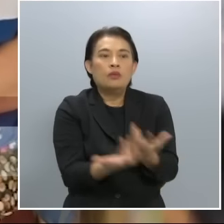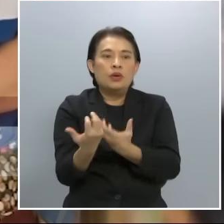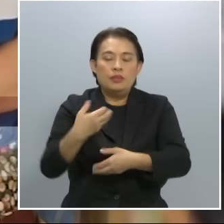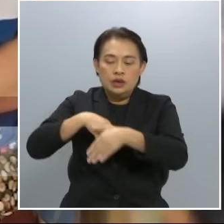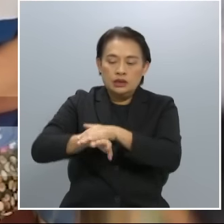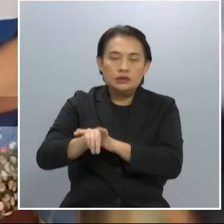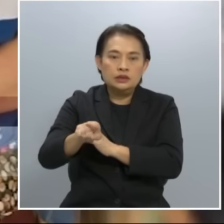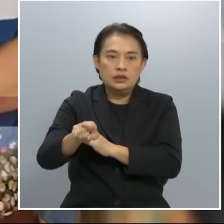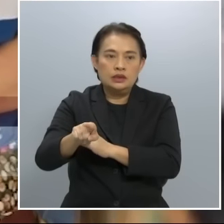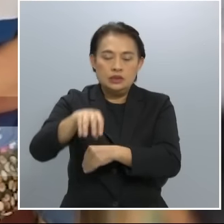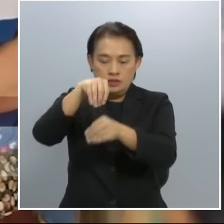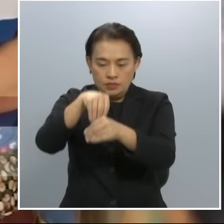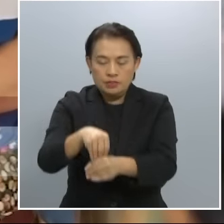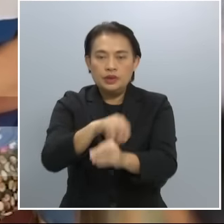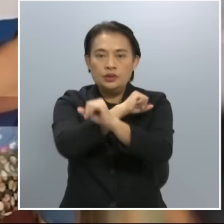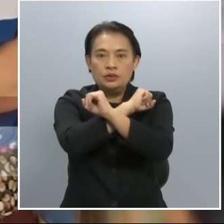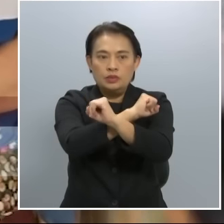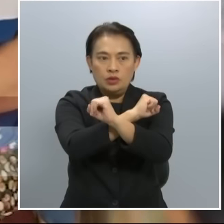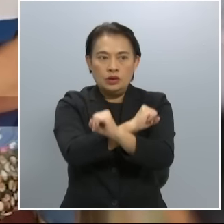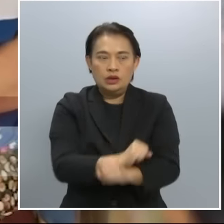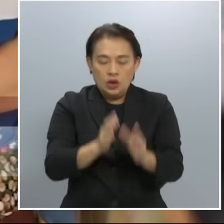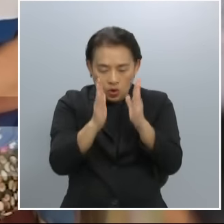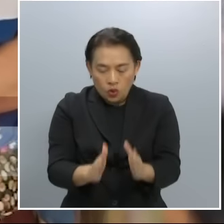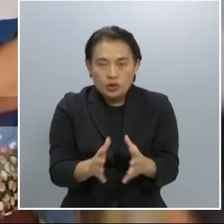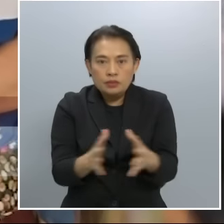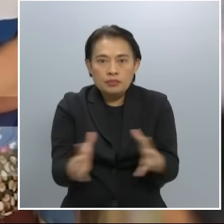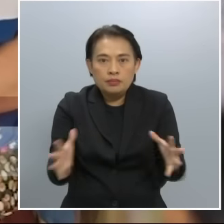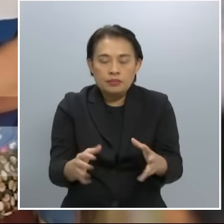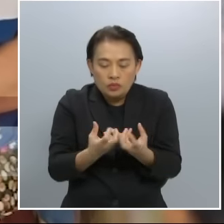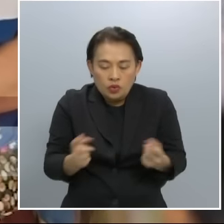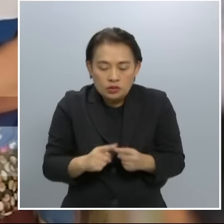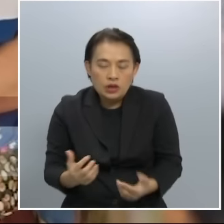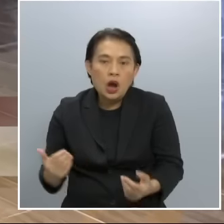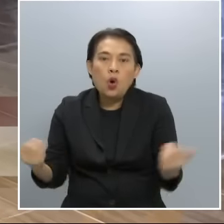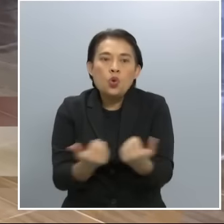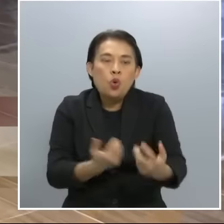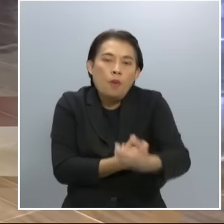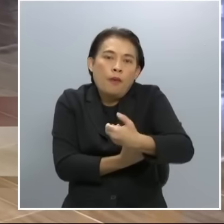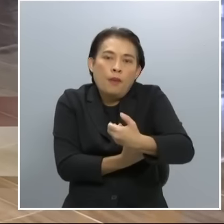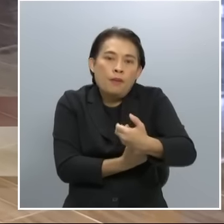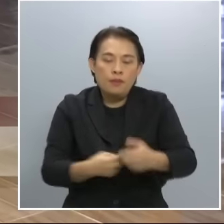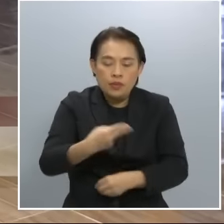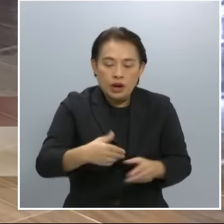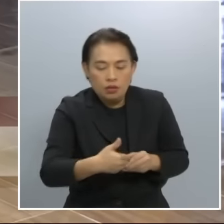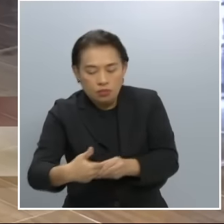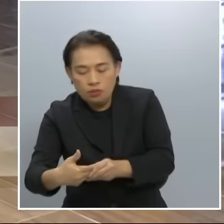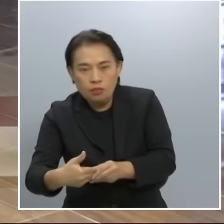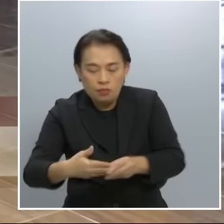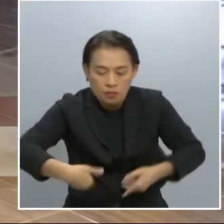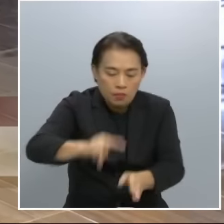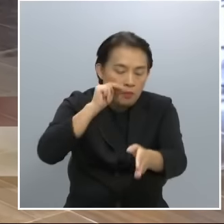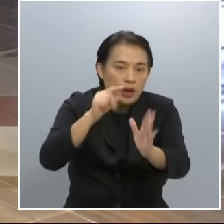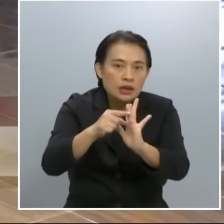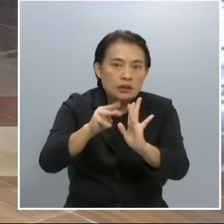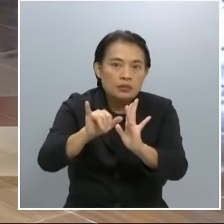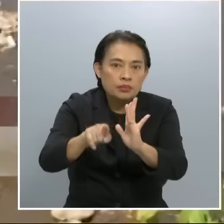ที่พื้นที่ปลอดภัยและจำนวนไม่น้อยหอบสัมภาระอุ้มลูกจูหลานลุยข้ามแม่น้ำเมยที่ระดับน้